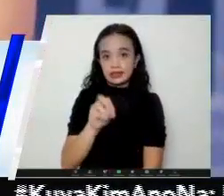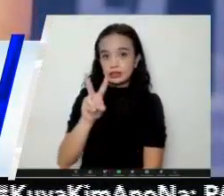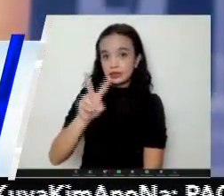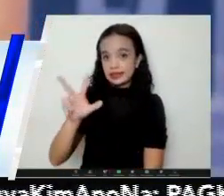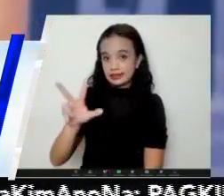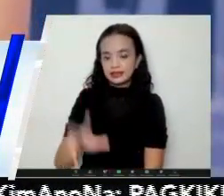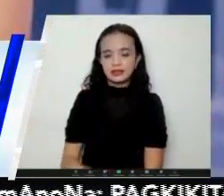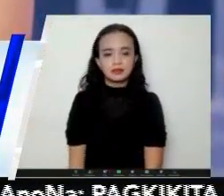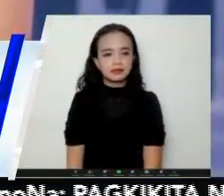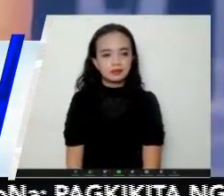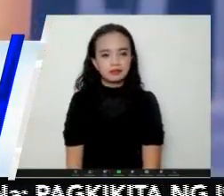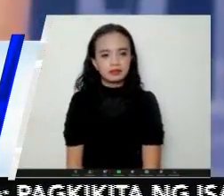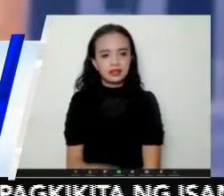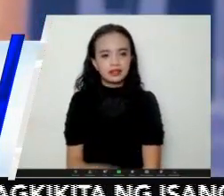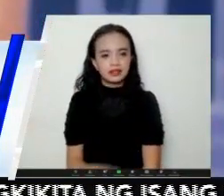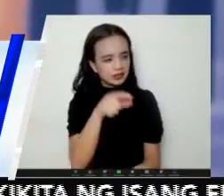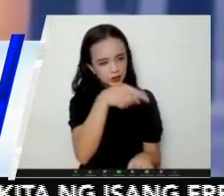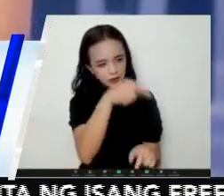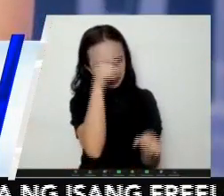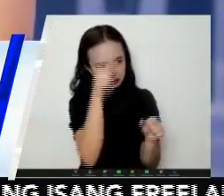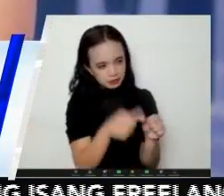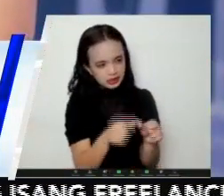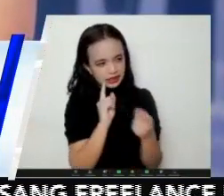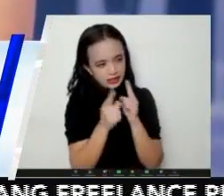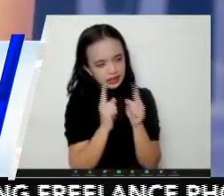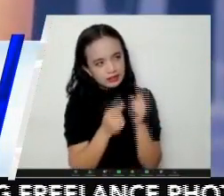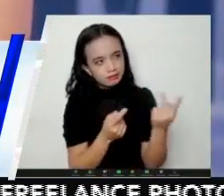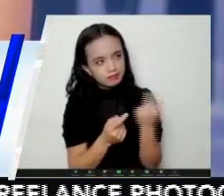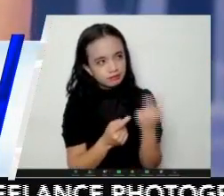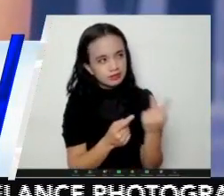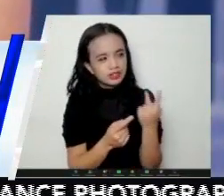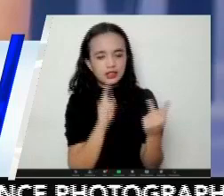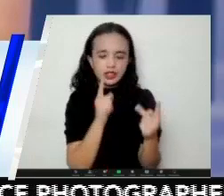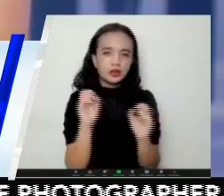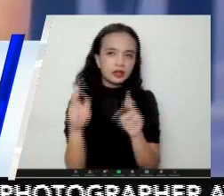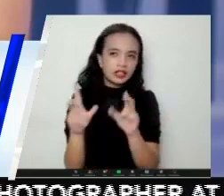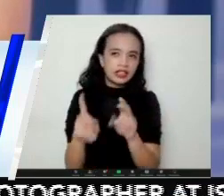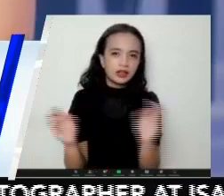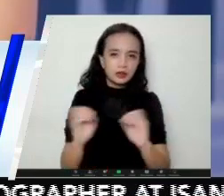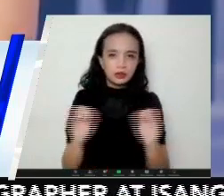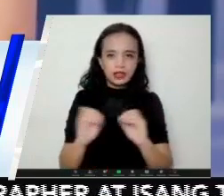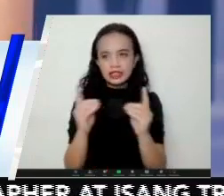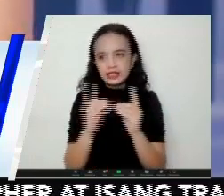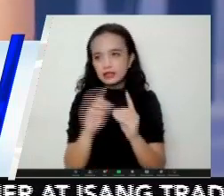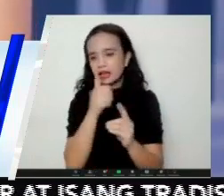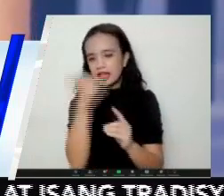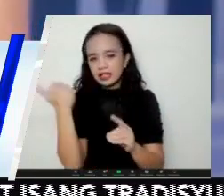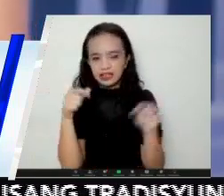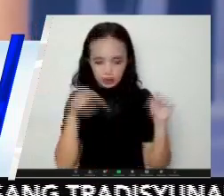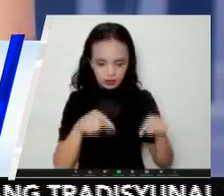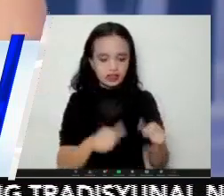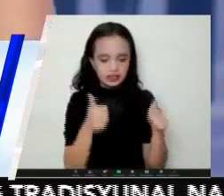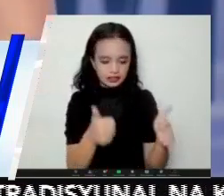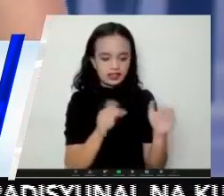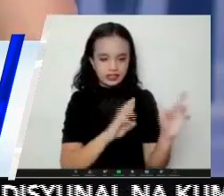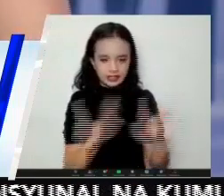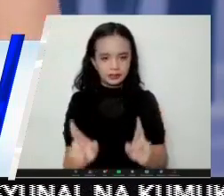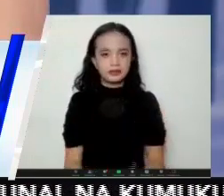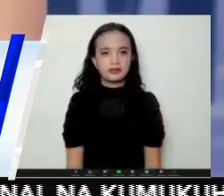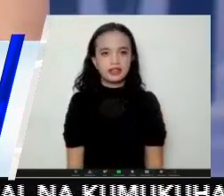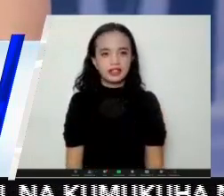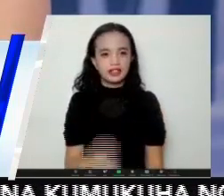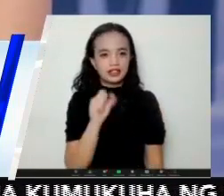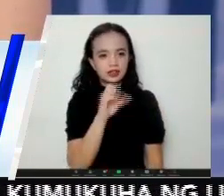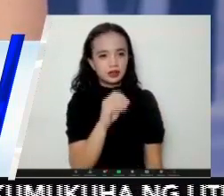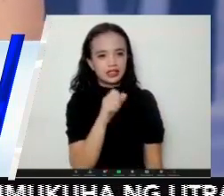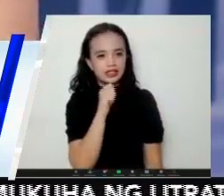2023. Naalala mo yun, parang nag-usap tayo, nasabi natin parang, o sige, wala na tayo i-date na iba, ito na yon game. Parang ganun. Pero